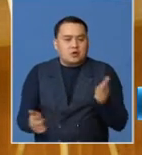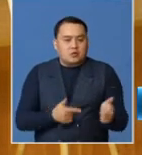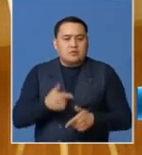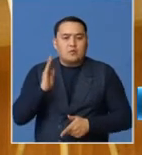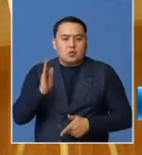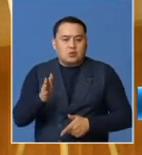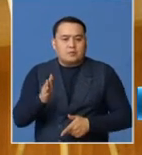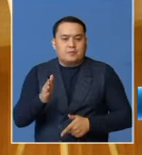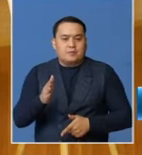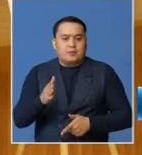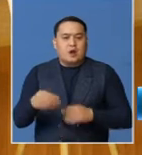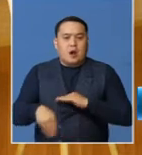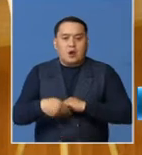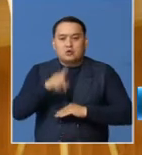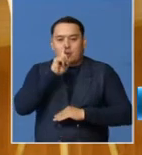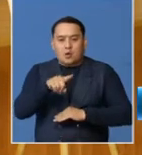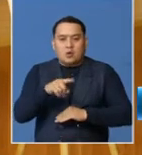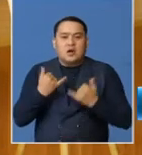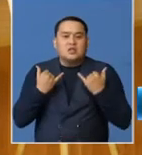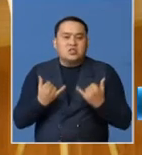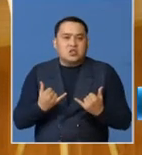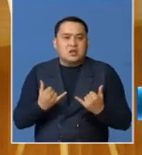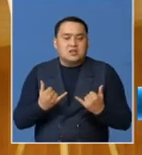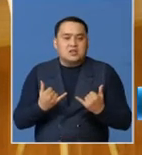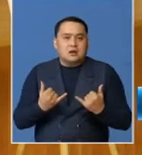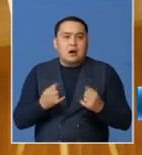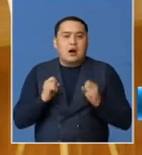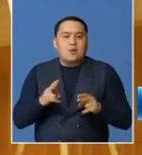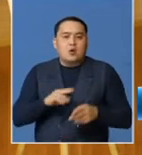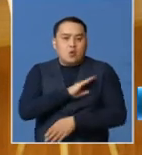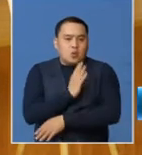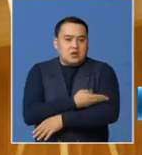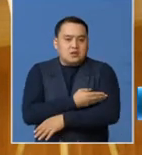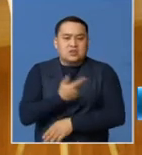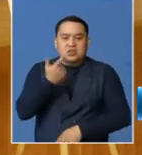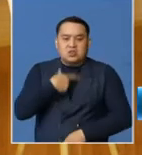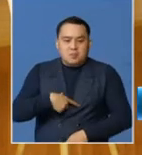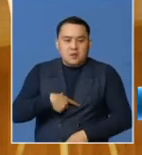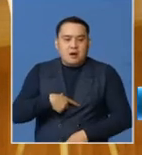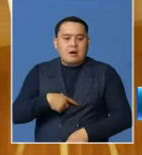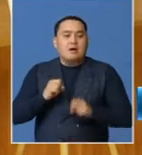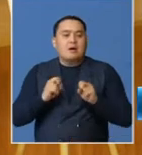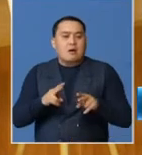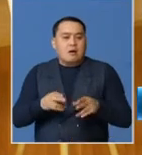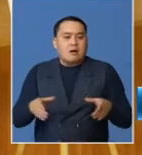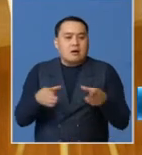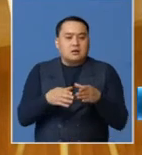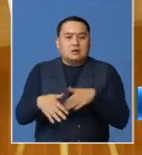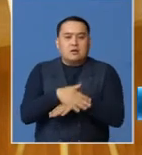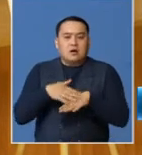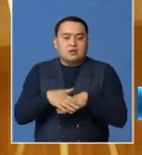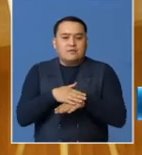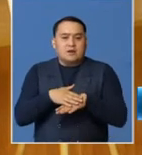им сказали, что у нас коррупции не будет. А теперь, когда мы усилили себя такой армией населения,